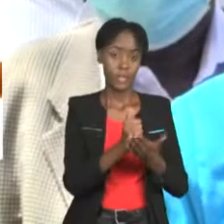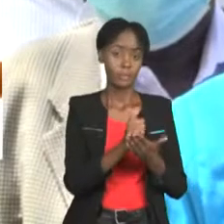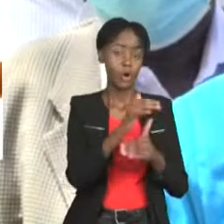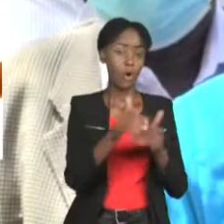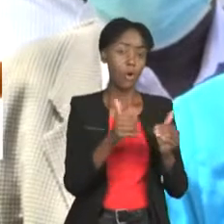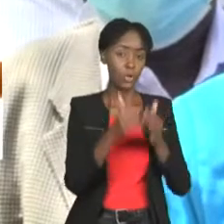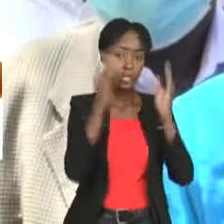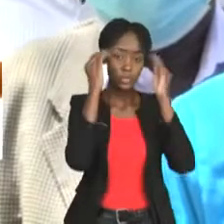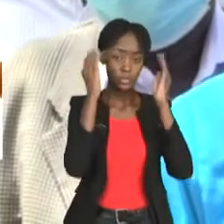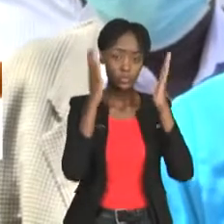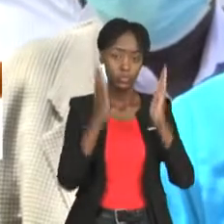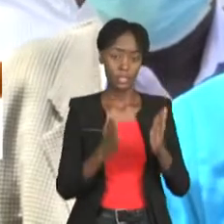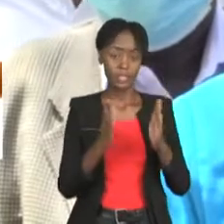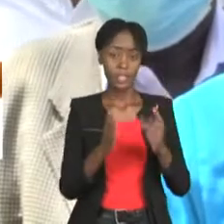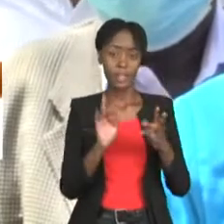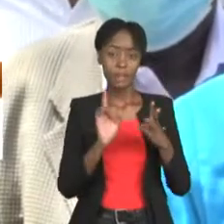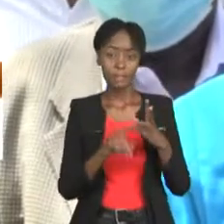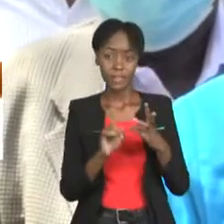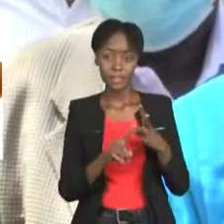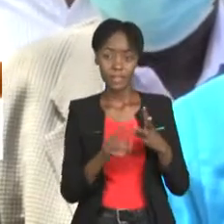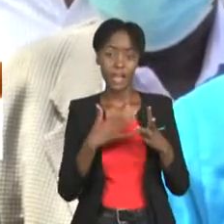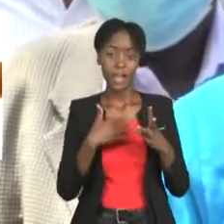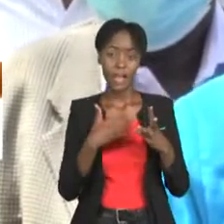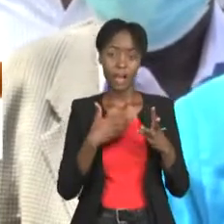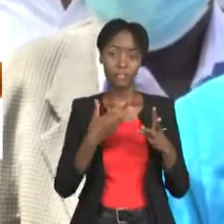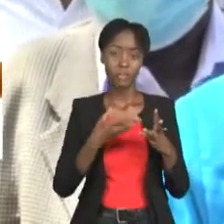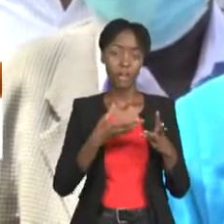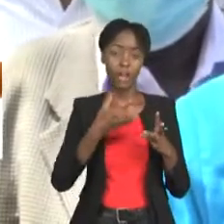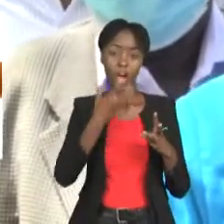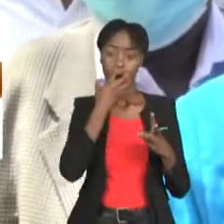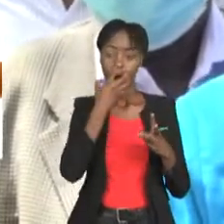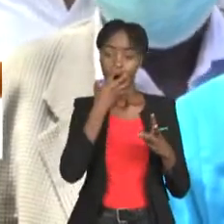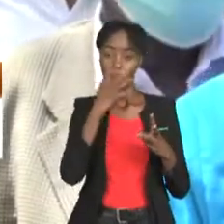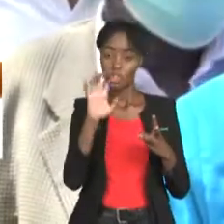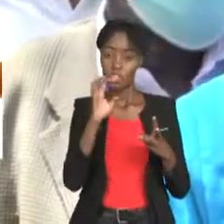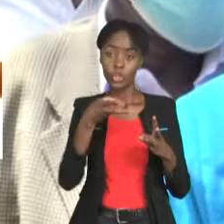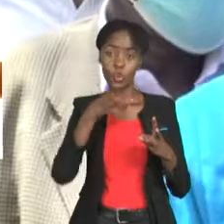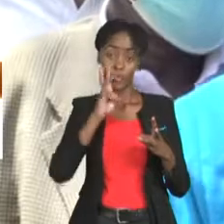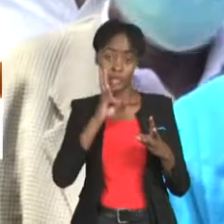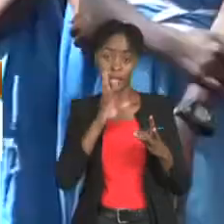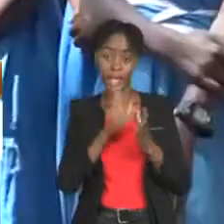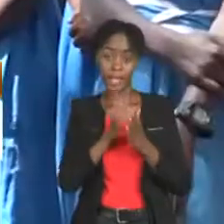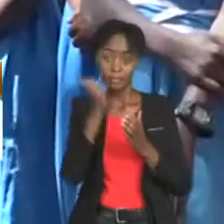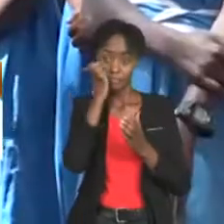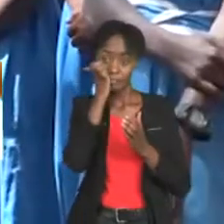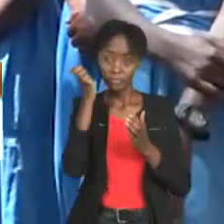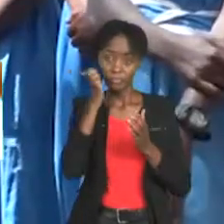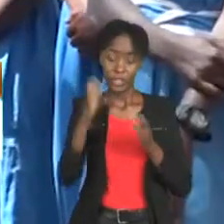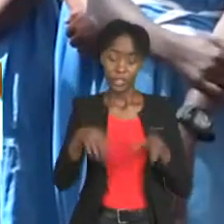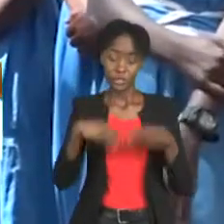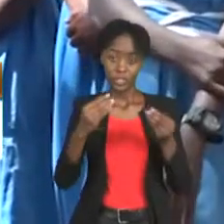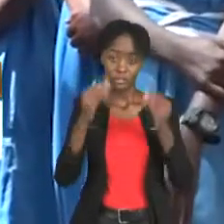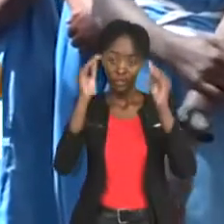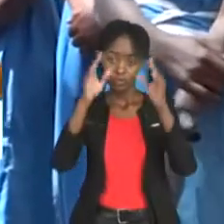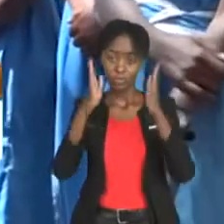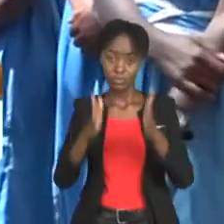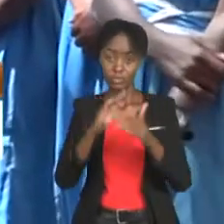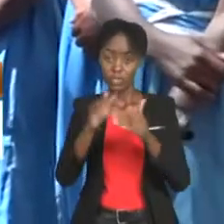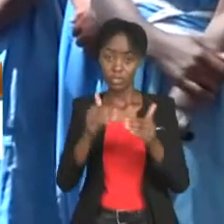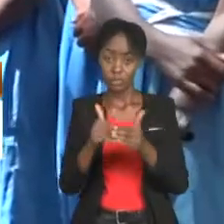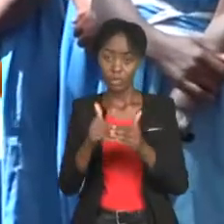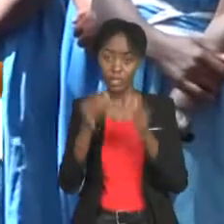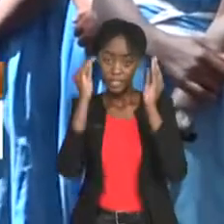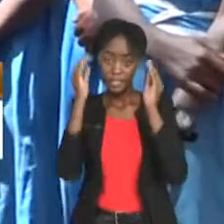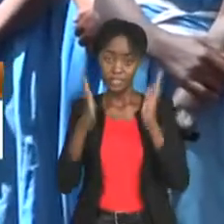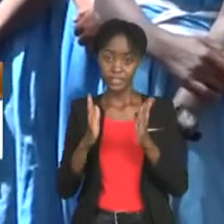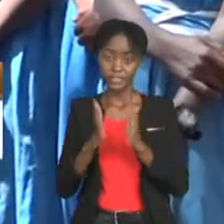and provision of hot water and lemon to learners have also helped a great deal. Rasanga aliongeza zaidi